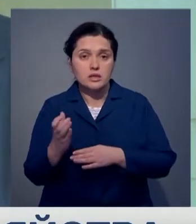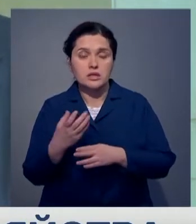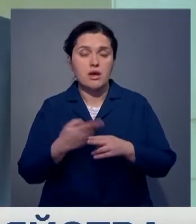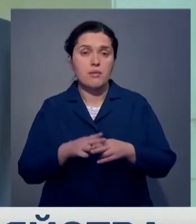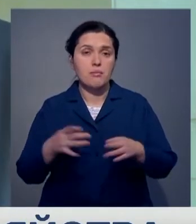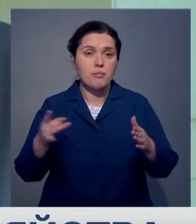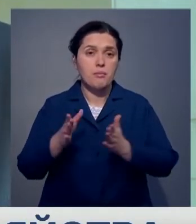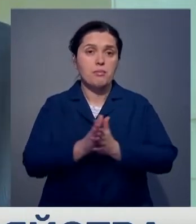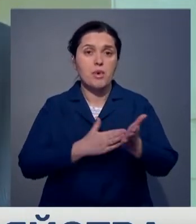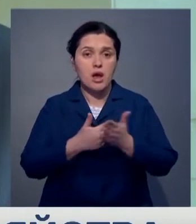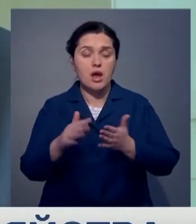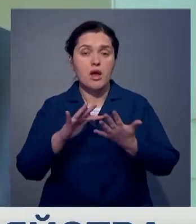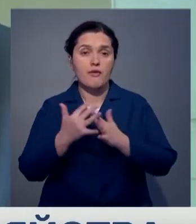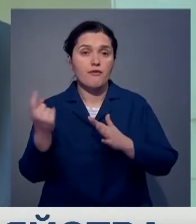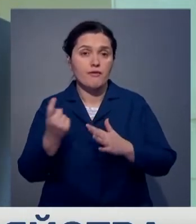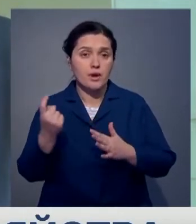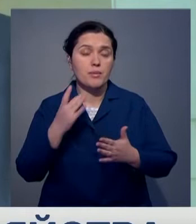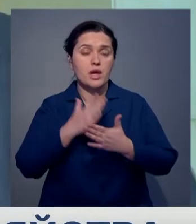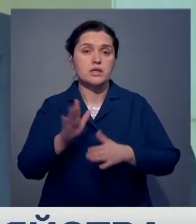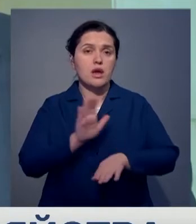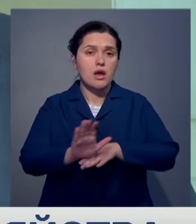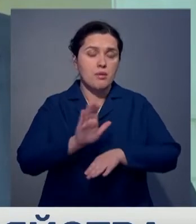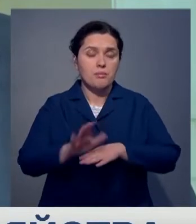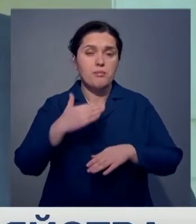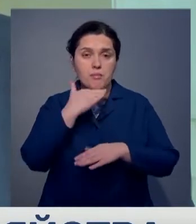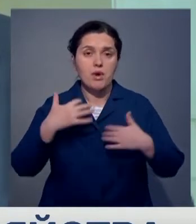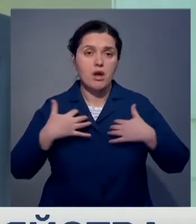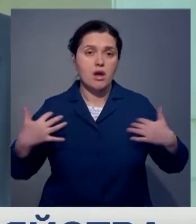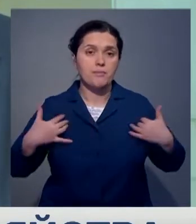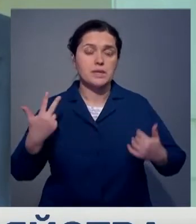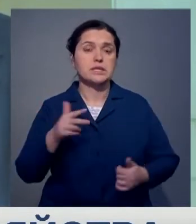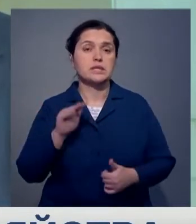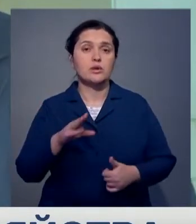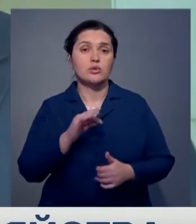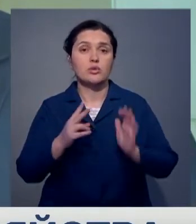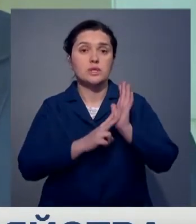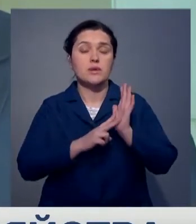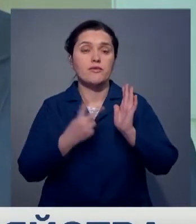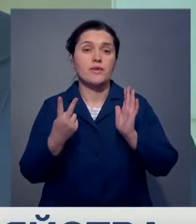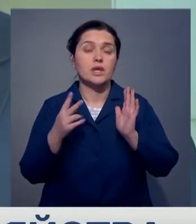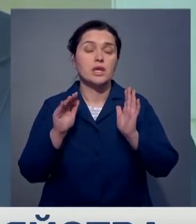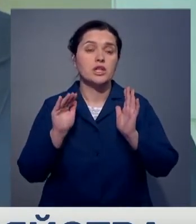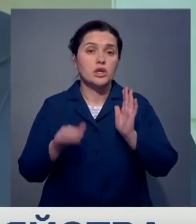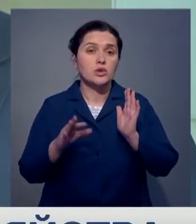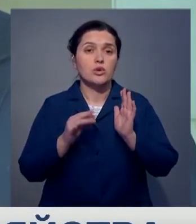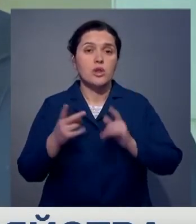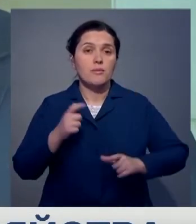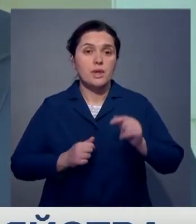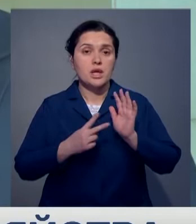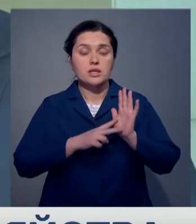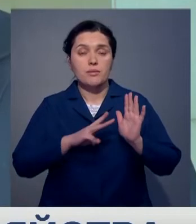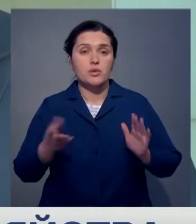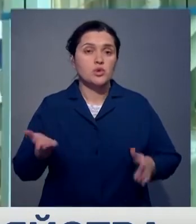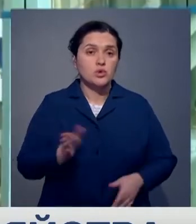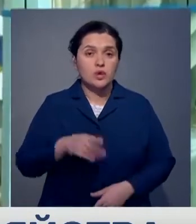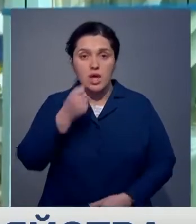а фермеры – скот в живом весе. Фермеры произвели 30 тысяч тонн мяса, 72 тысячи тонн молока и более 7 миллионов штук